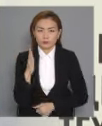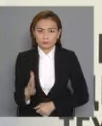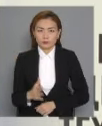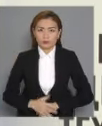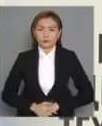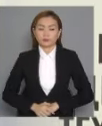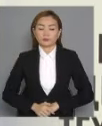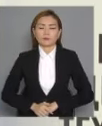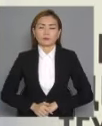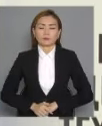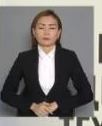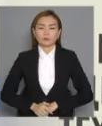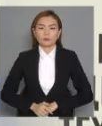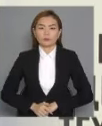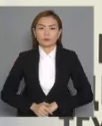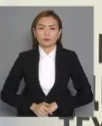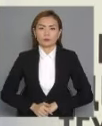қолдау көрсетеміз. Көрейік.